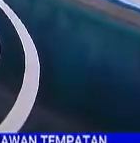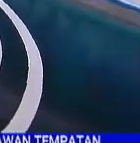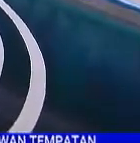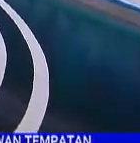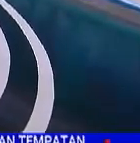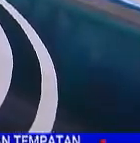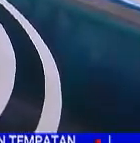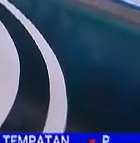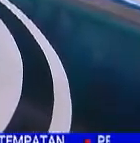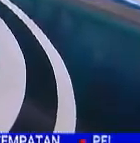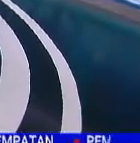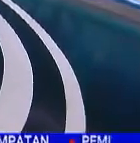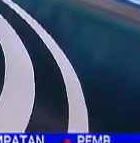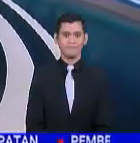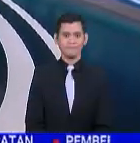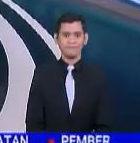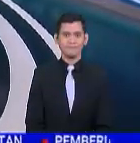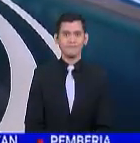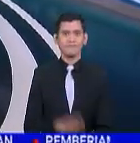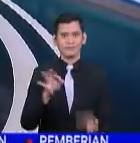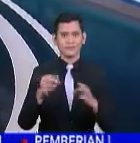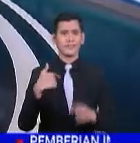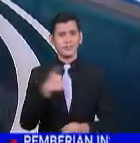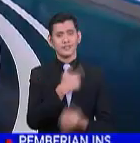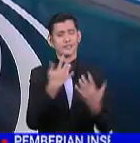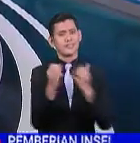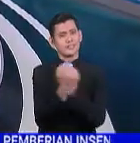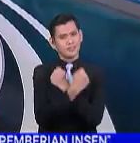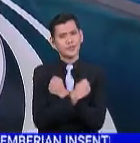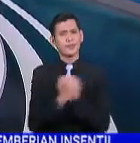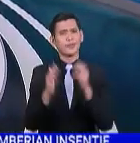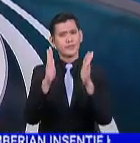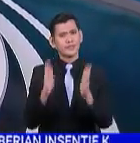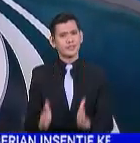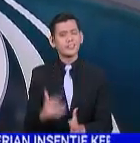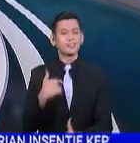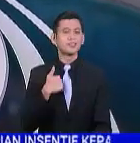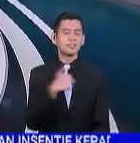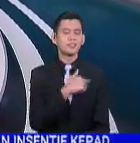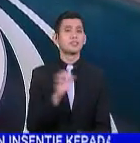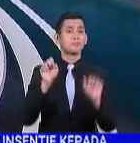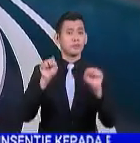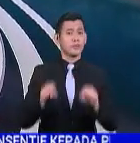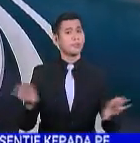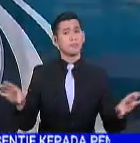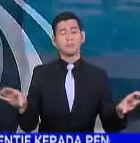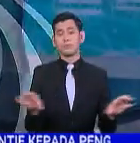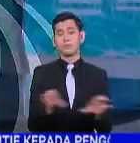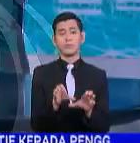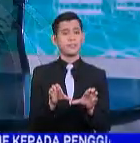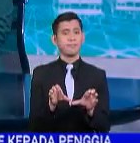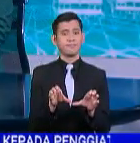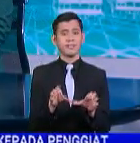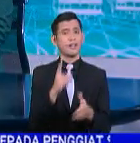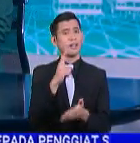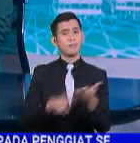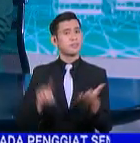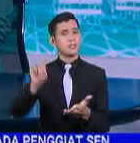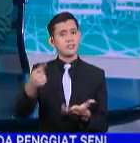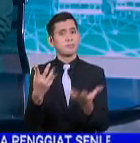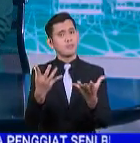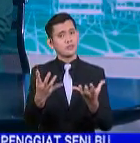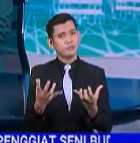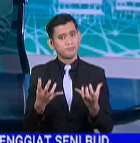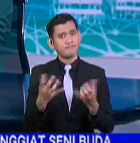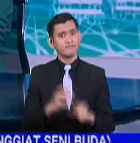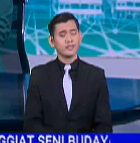Ya, yeah, Mac. Mm-hmm. Kalau kita dah sayangkan seseorang atau apa sajalah, kita akan sanggup lakukan apa saja. Mm-hmm. Macam